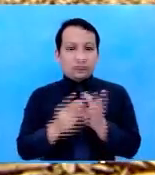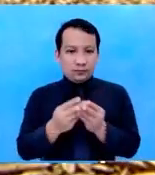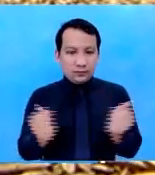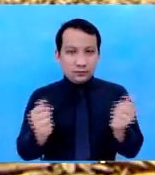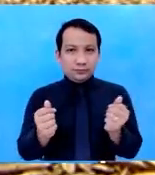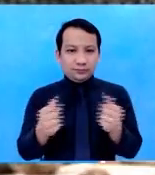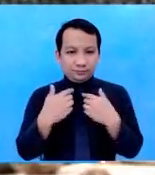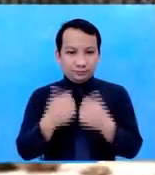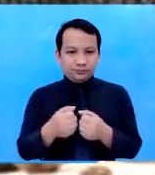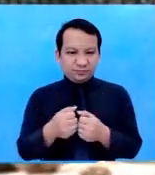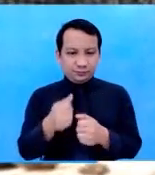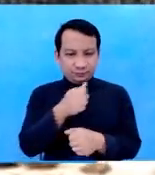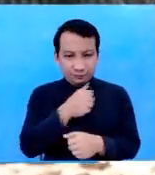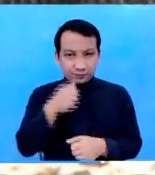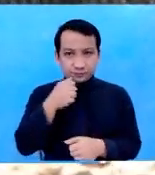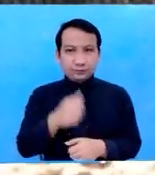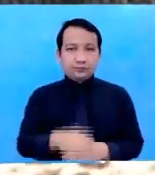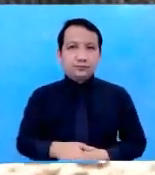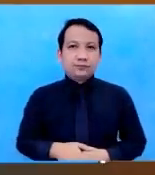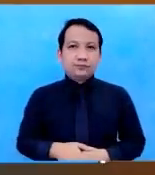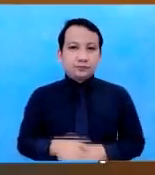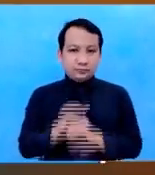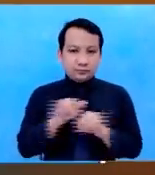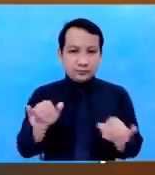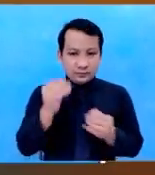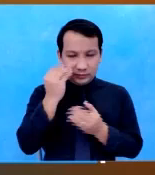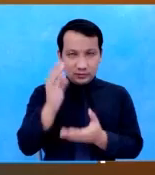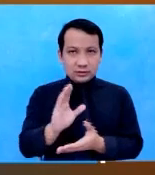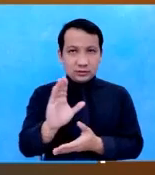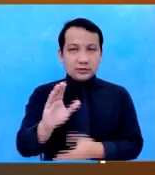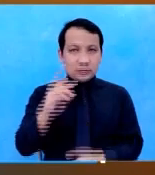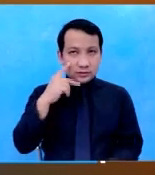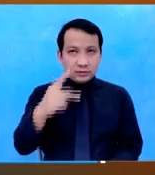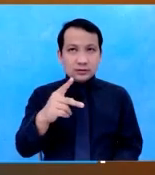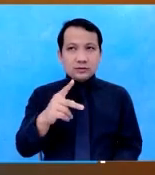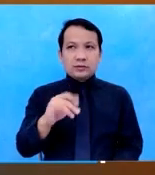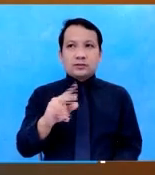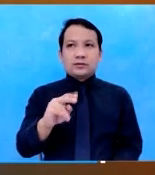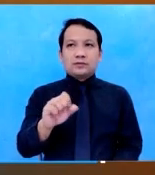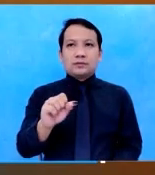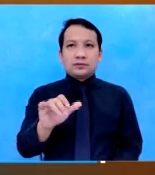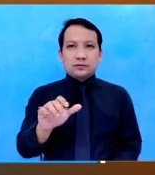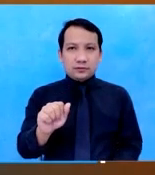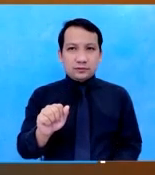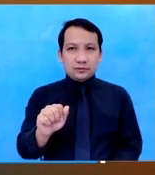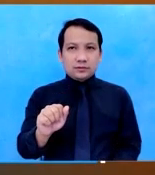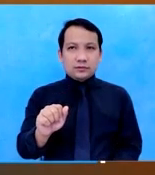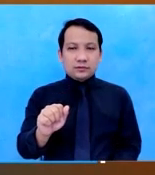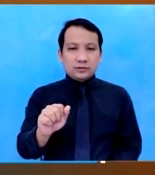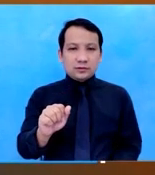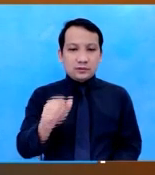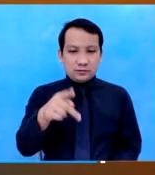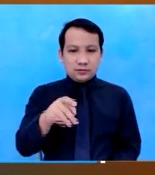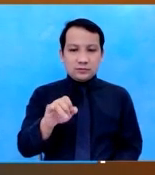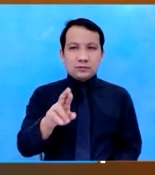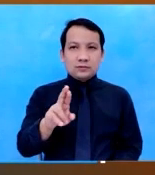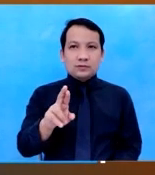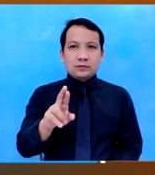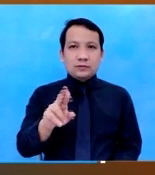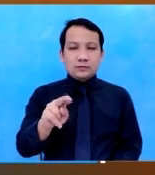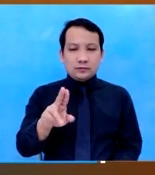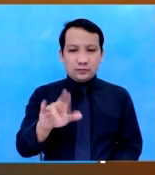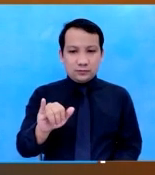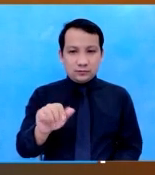ng agrikultura. Sang-ayon dito si Pernia. We really have to do something about our